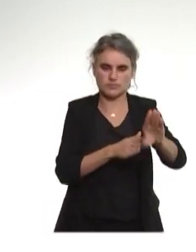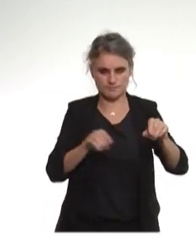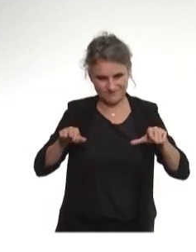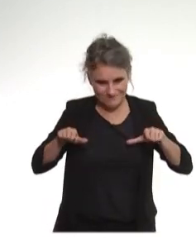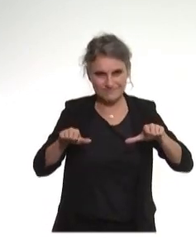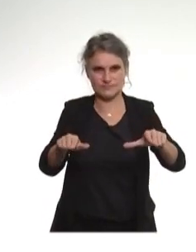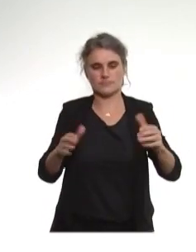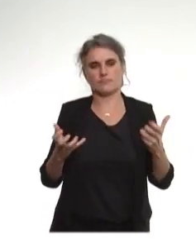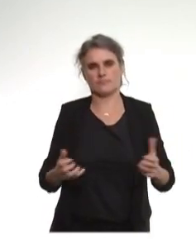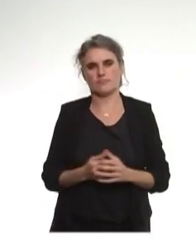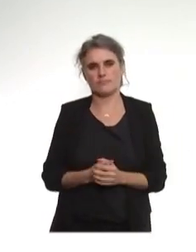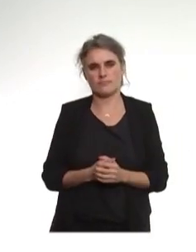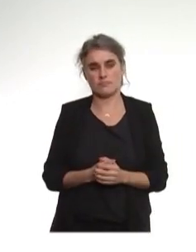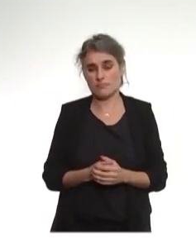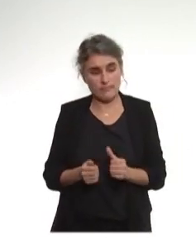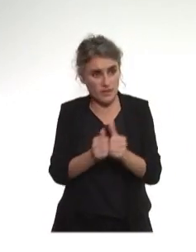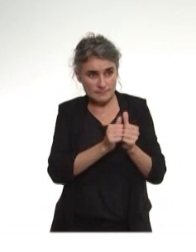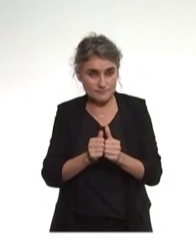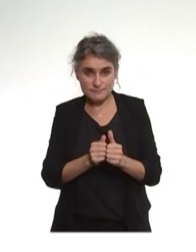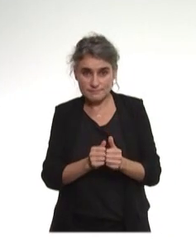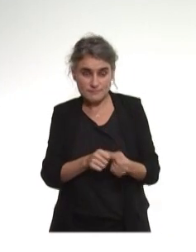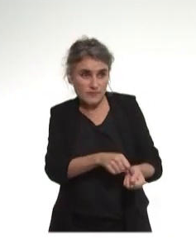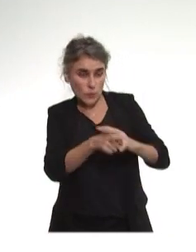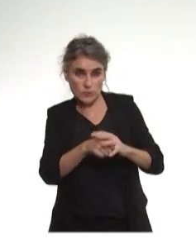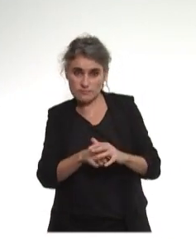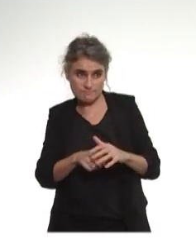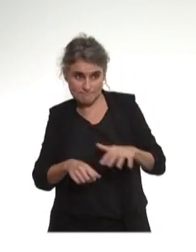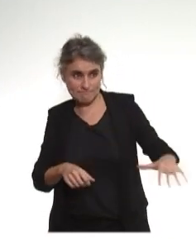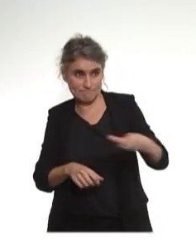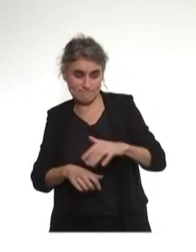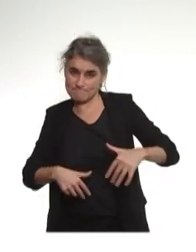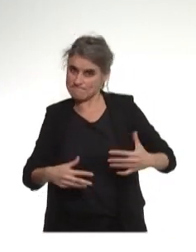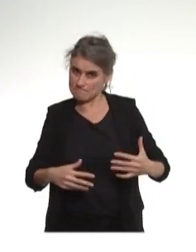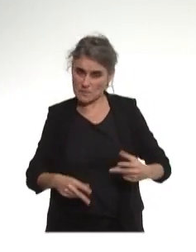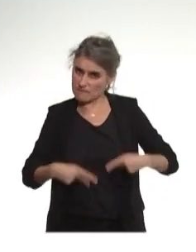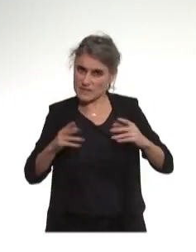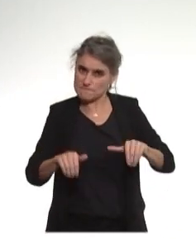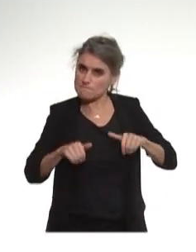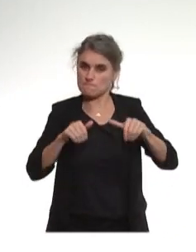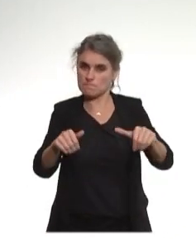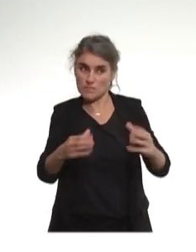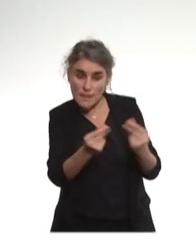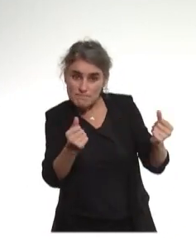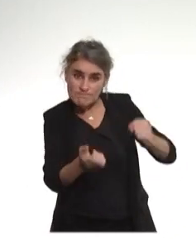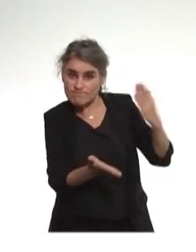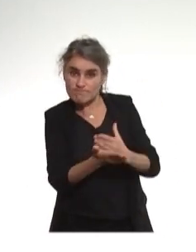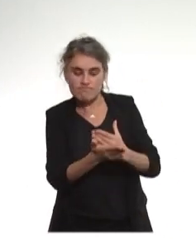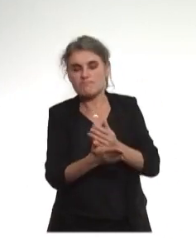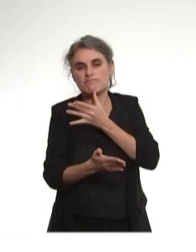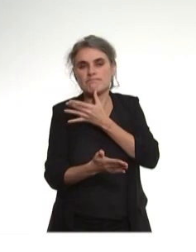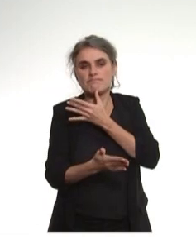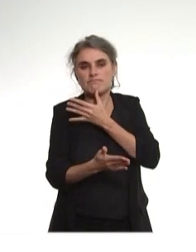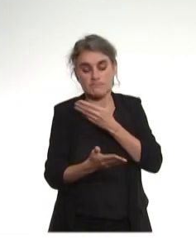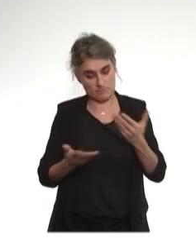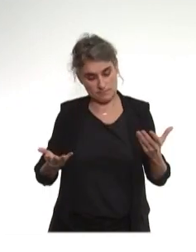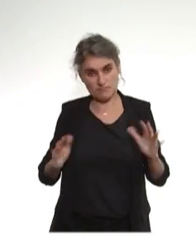avec le virus il est là et il ne va pas disparaître du jour au lendemain il faut nous ont protégés c'est le sens des mesures